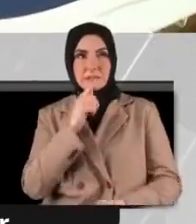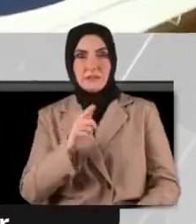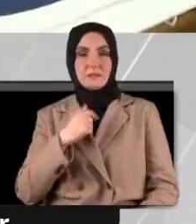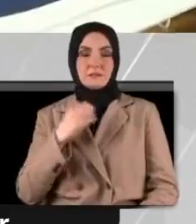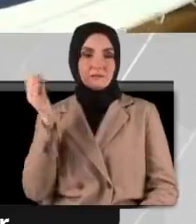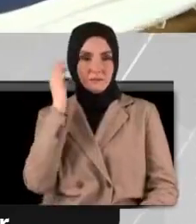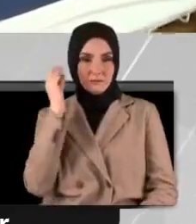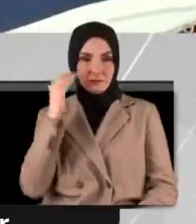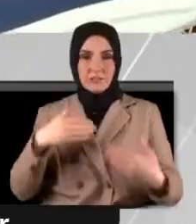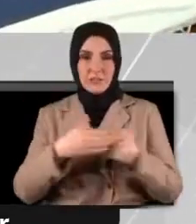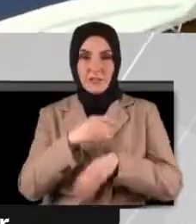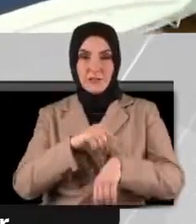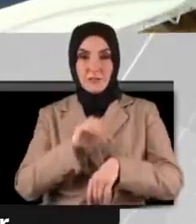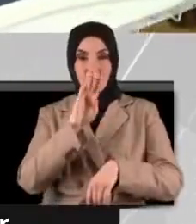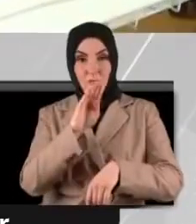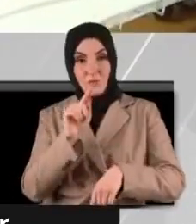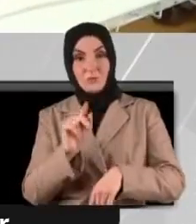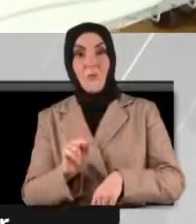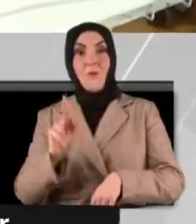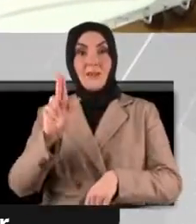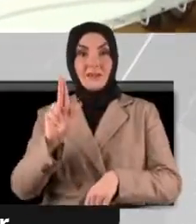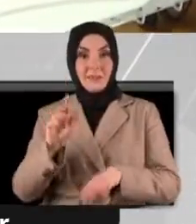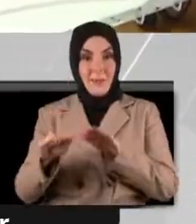gece 4.17'de olan depremde yıkıldı evimiz.